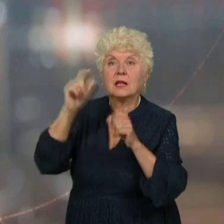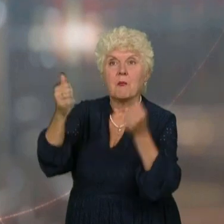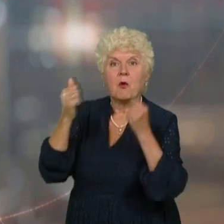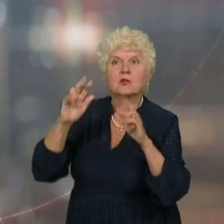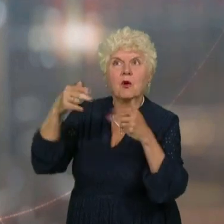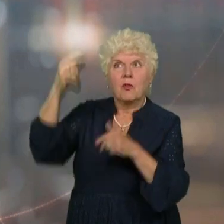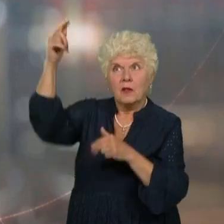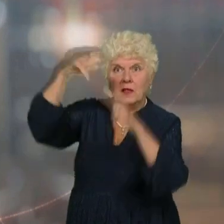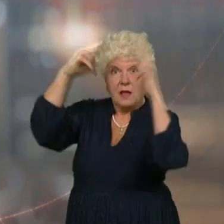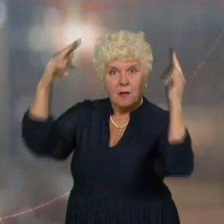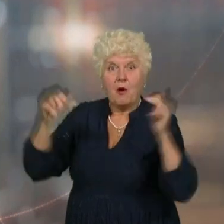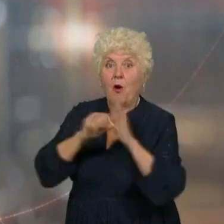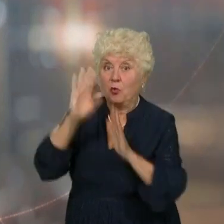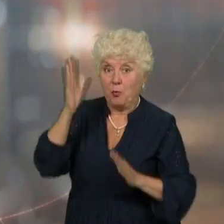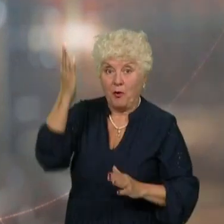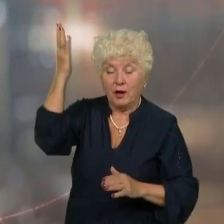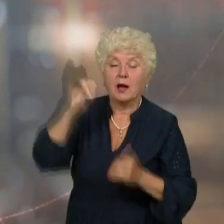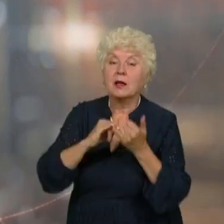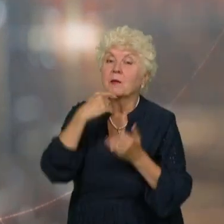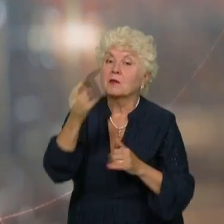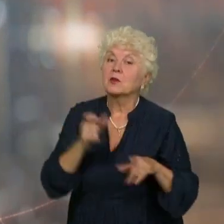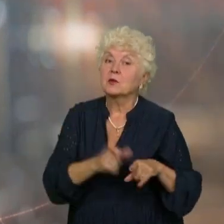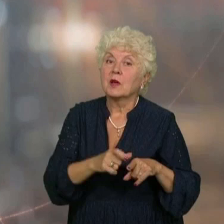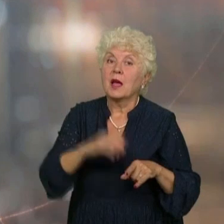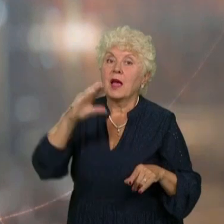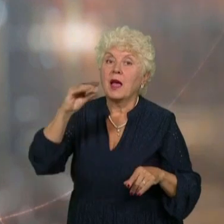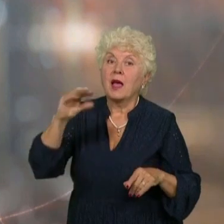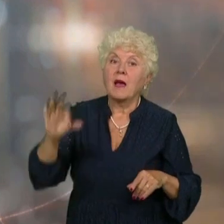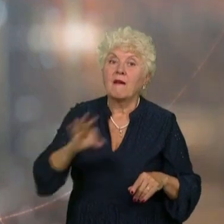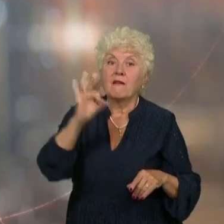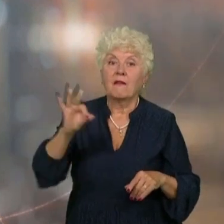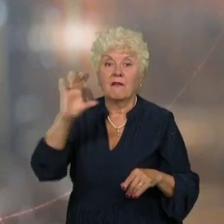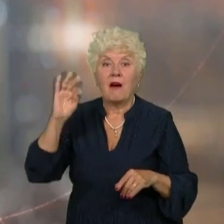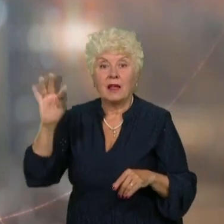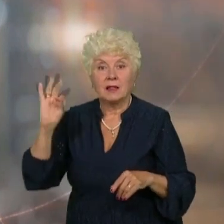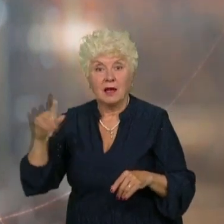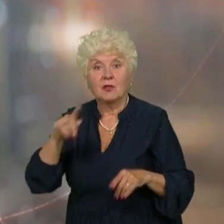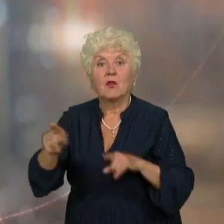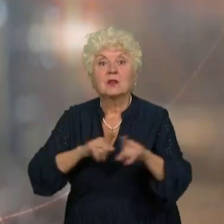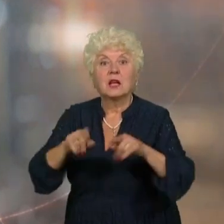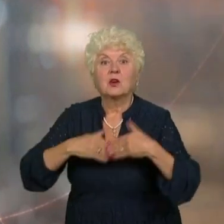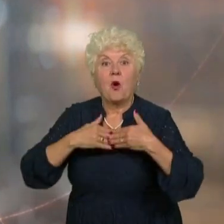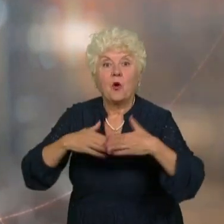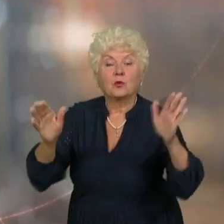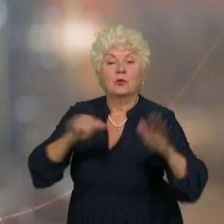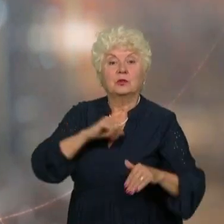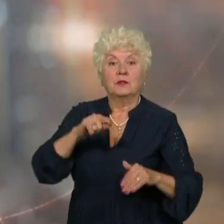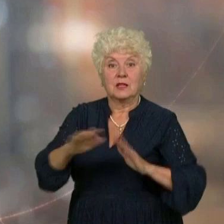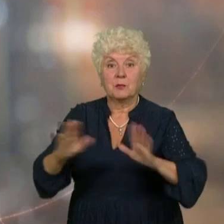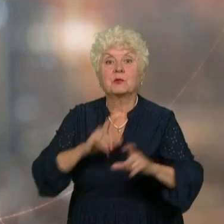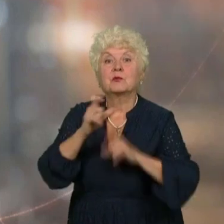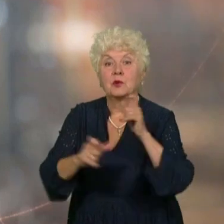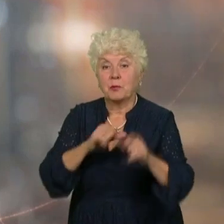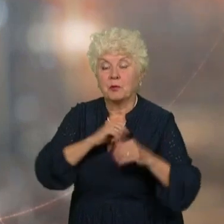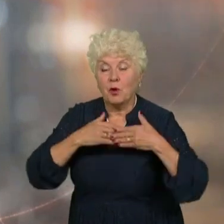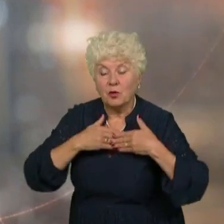uzdrowieńcze od Boga i wypowiedział słowo eata to znaczy Otwórz się i w ten sposób dokonało